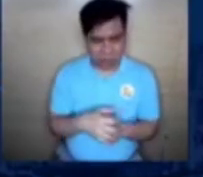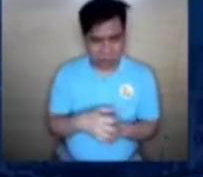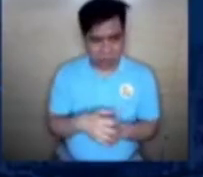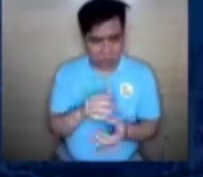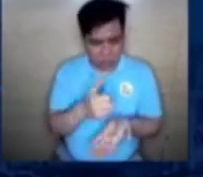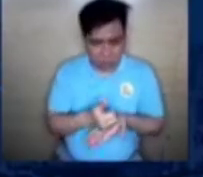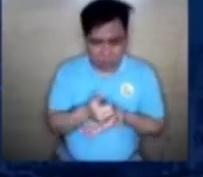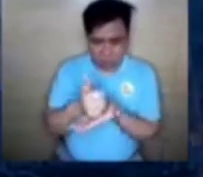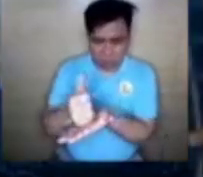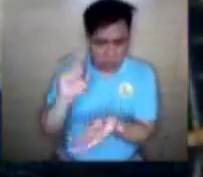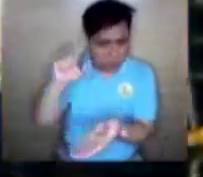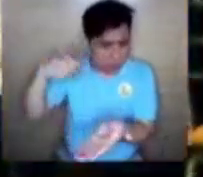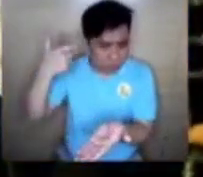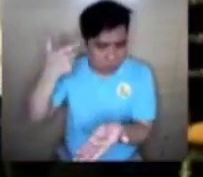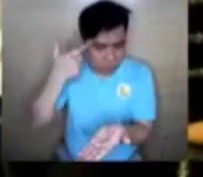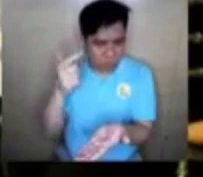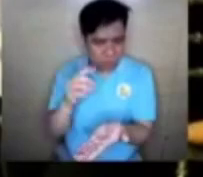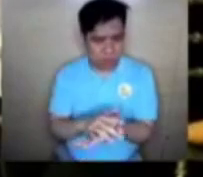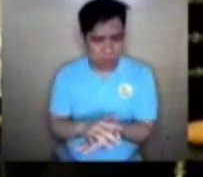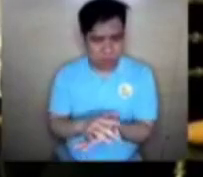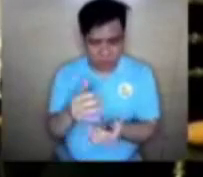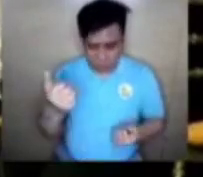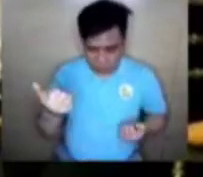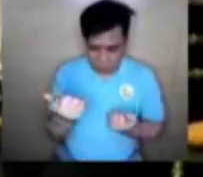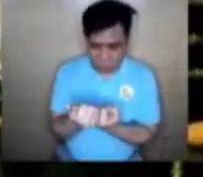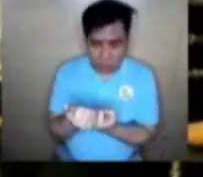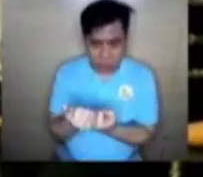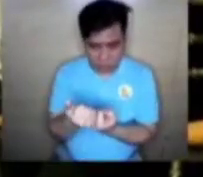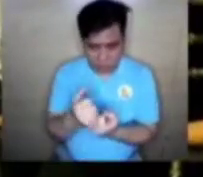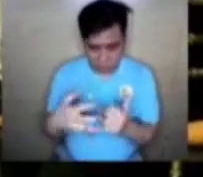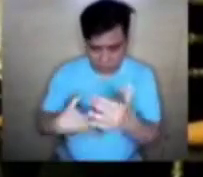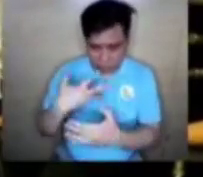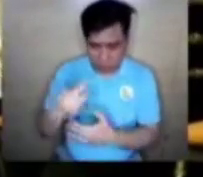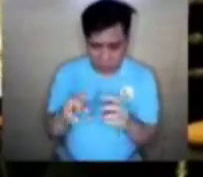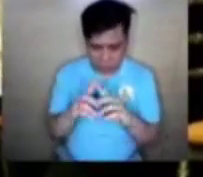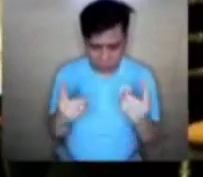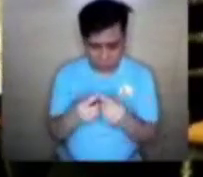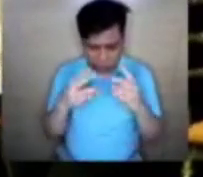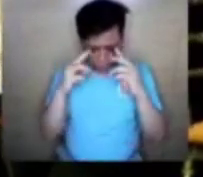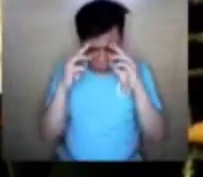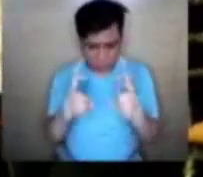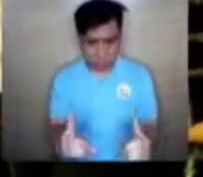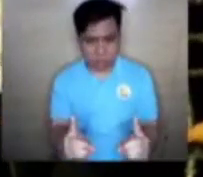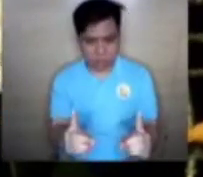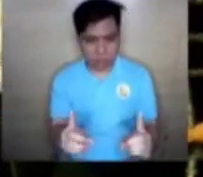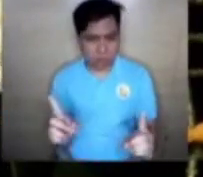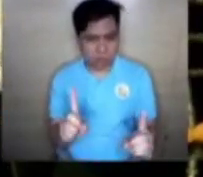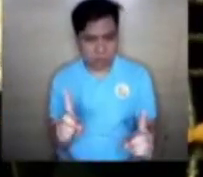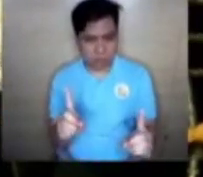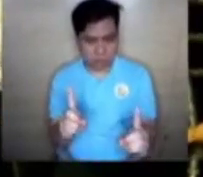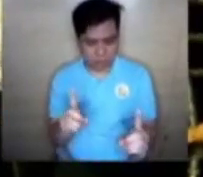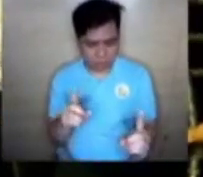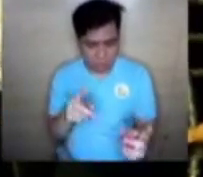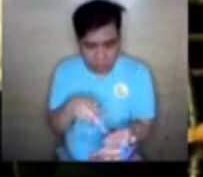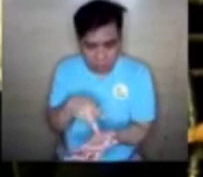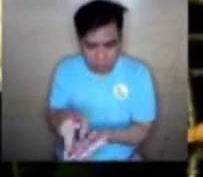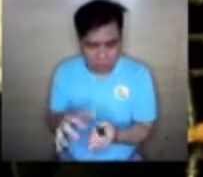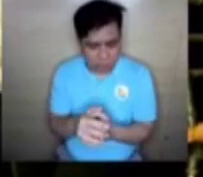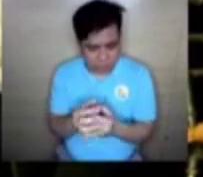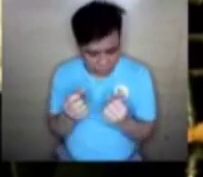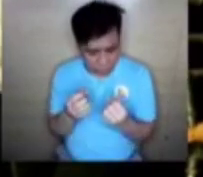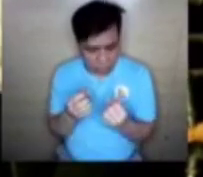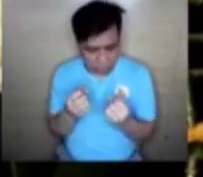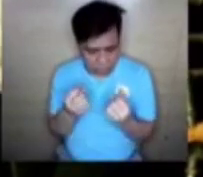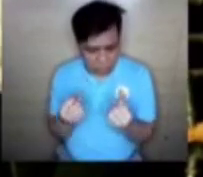Tumulong ang pamahalaan, sinuportahan natin ng programa ng Department of Education, at gumastos tayo,